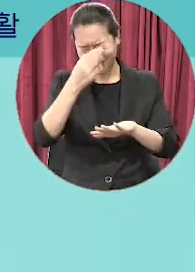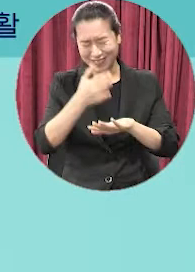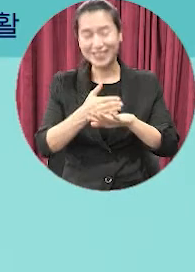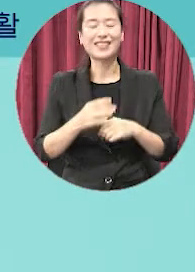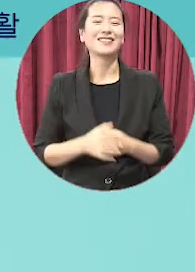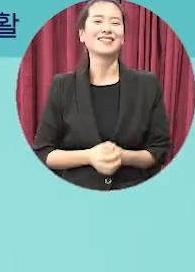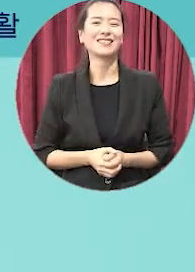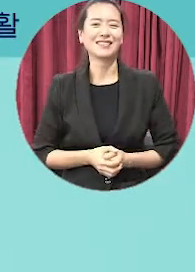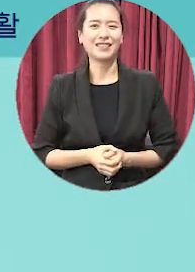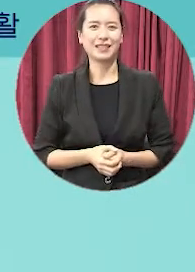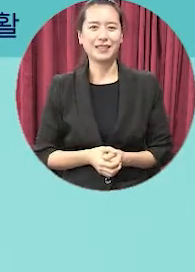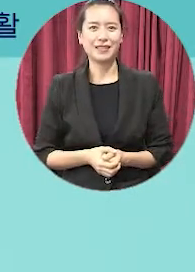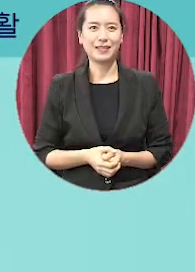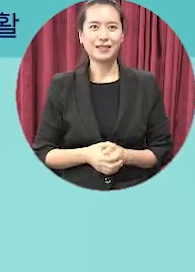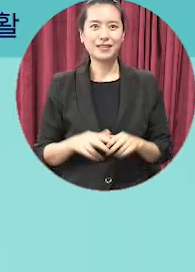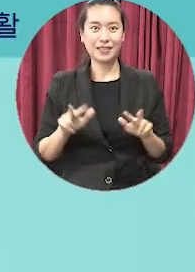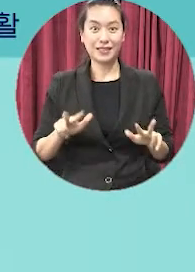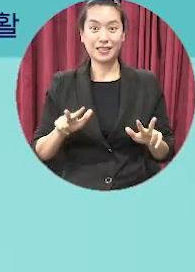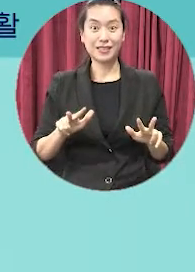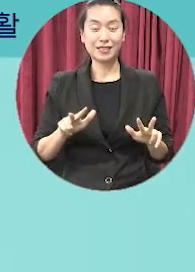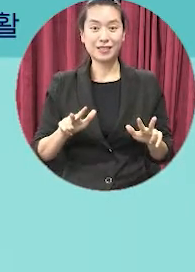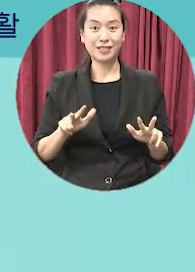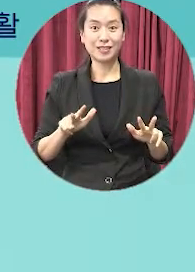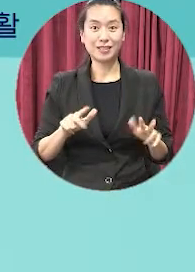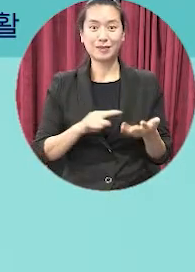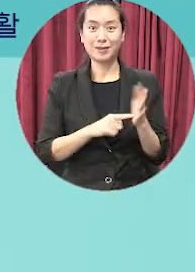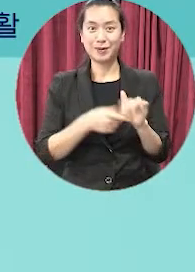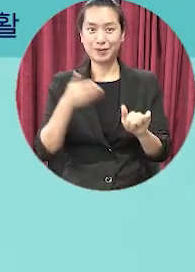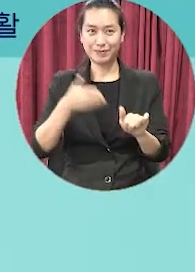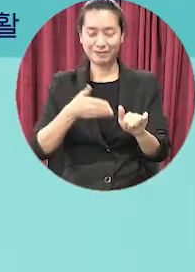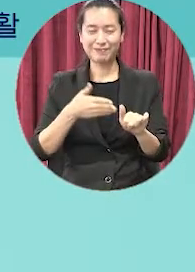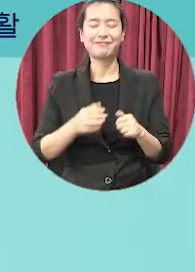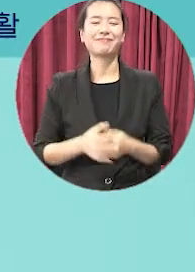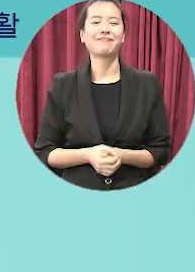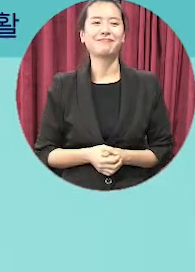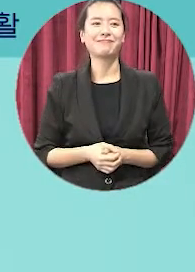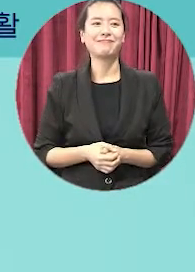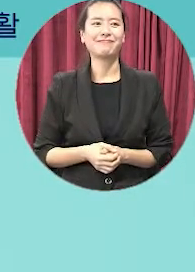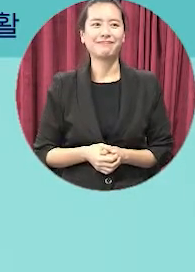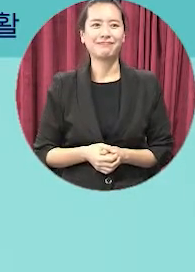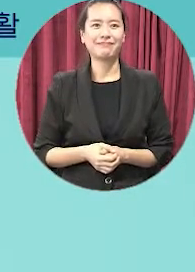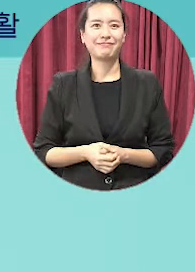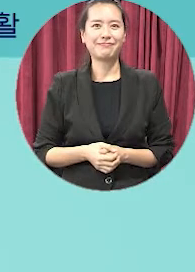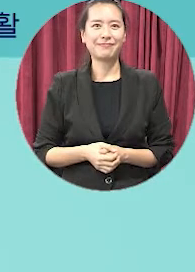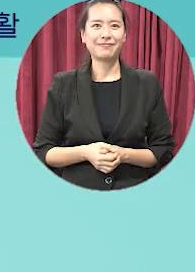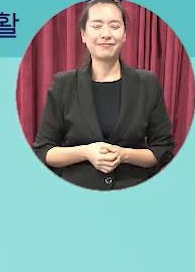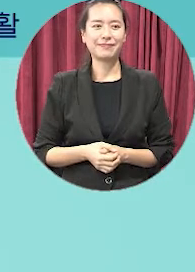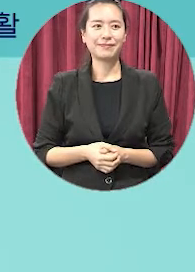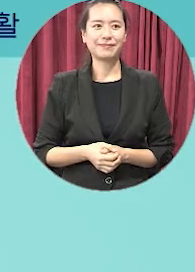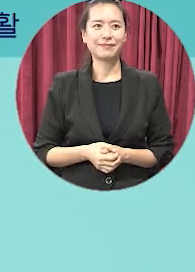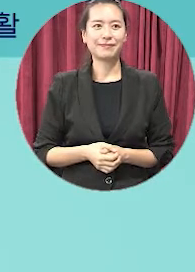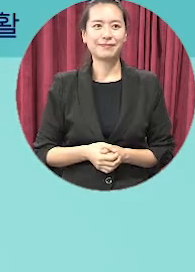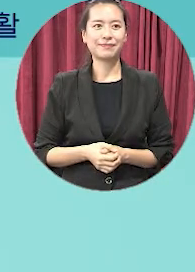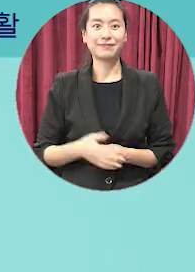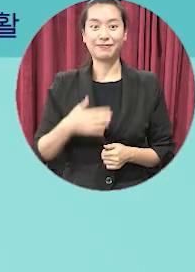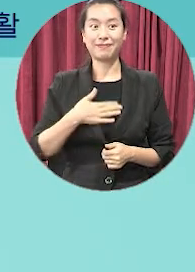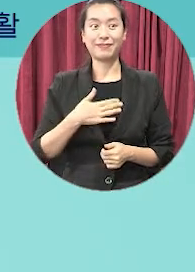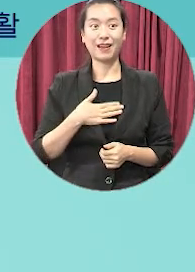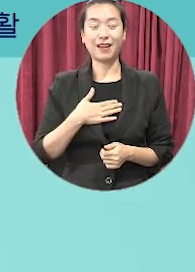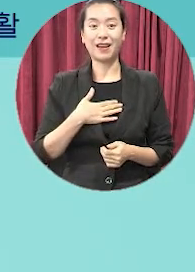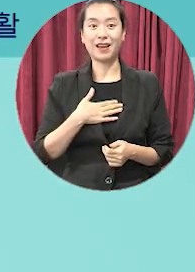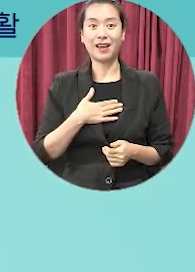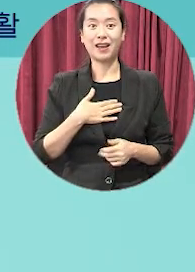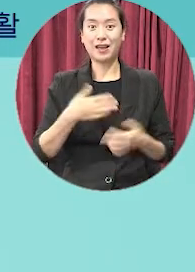바로 우리 키노트 스피커 부탁드리겠습니다, 교수님. 네, 감사합니다. 제 화면 잘